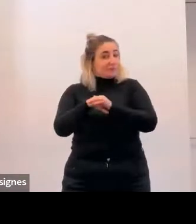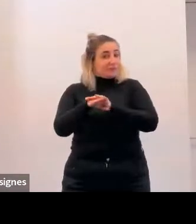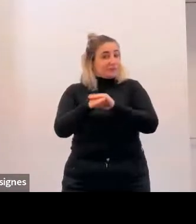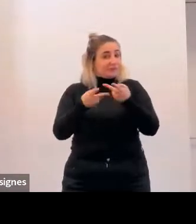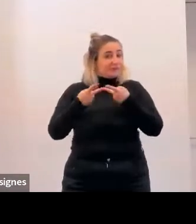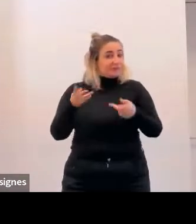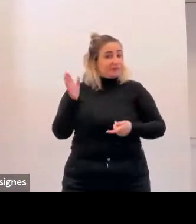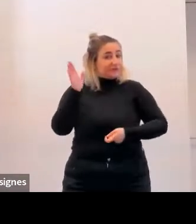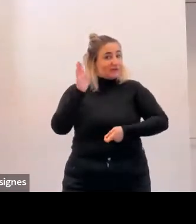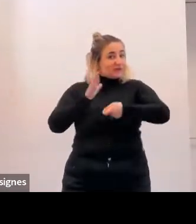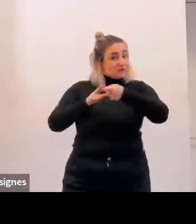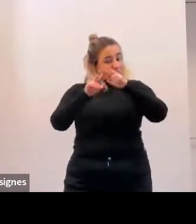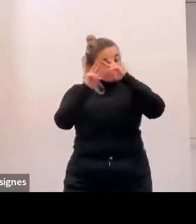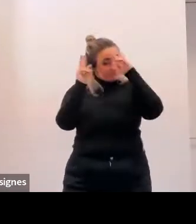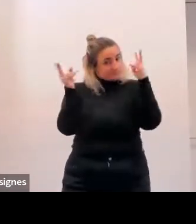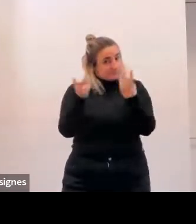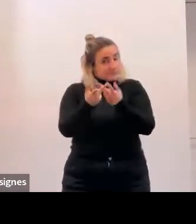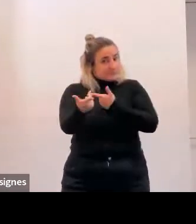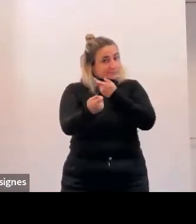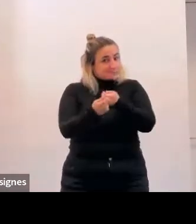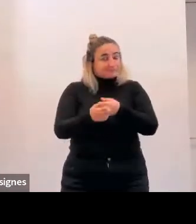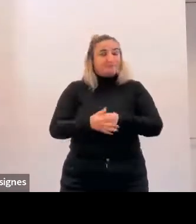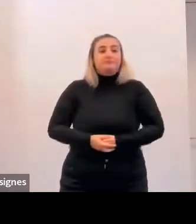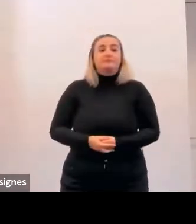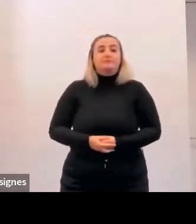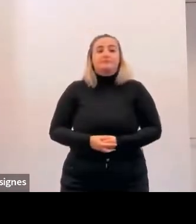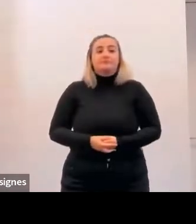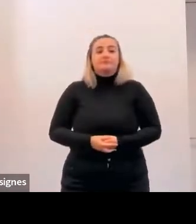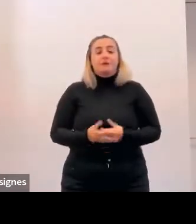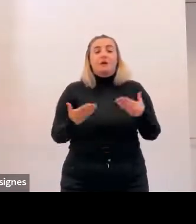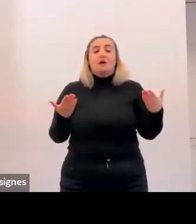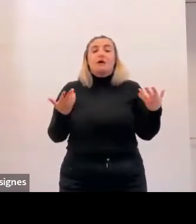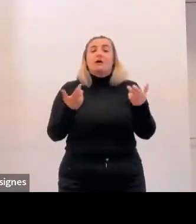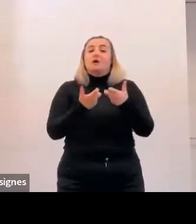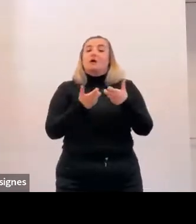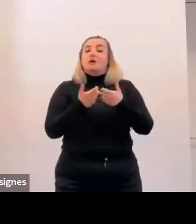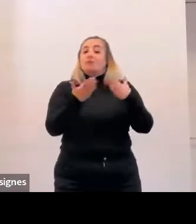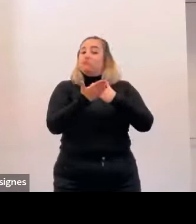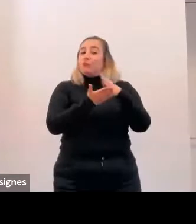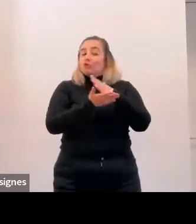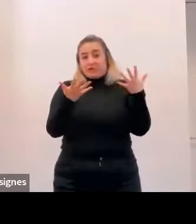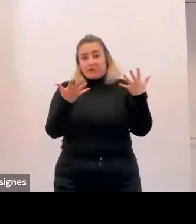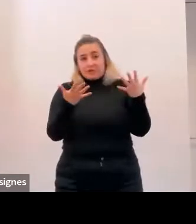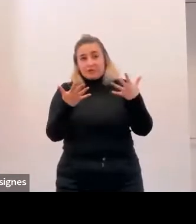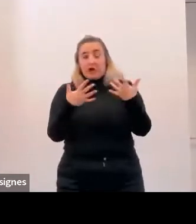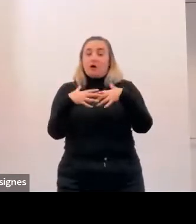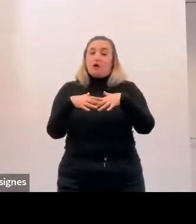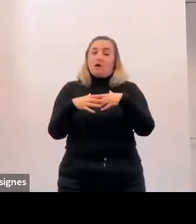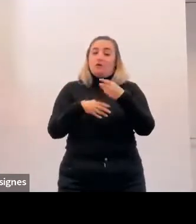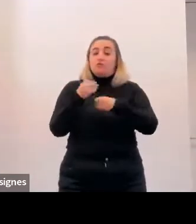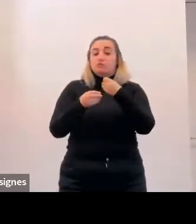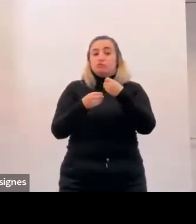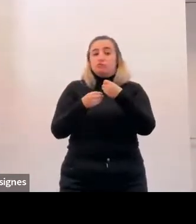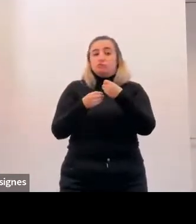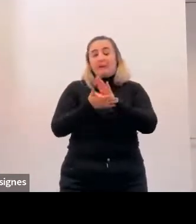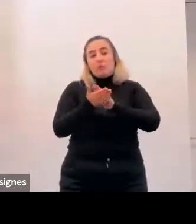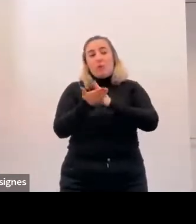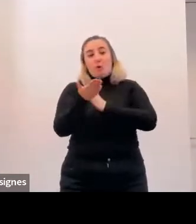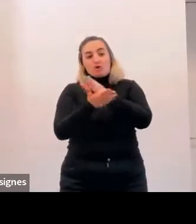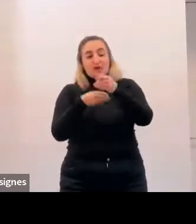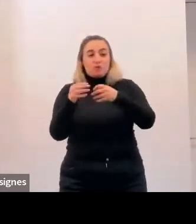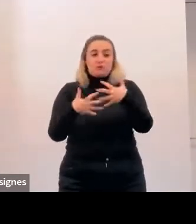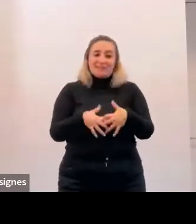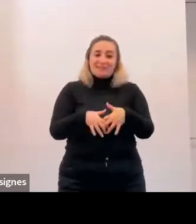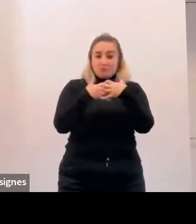en faveur des enfants et des jeunes. Je vous renvoie à des projets, dispositifs ou cadres conventionnels que nous avons déjà abordés dans